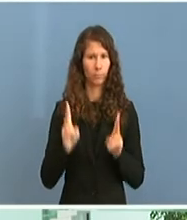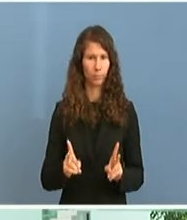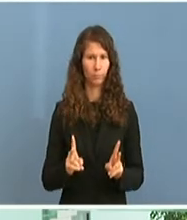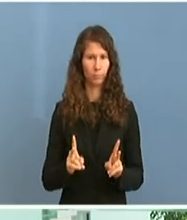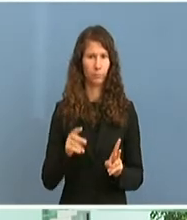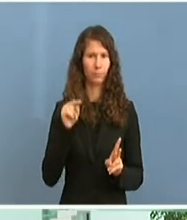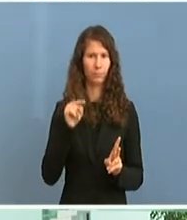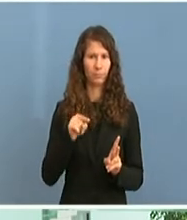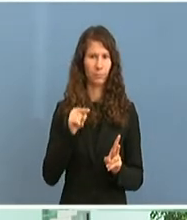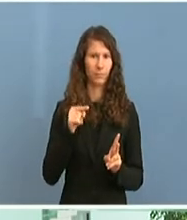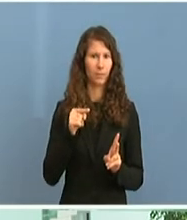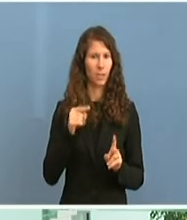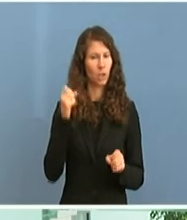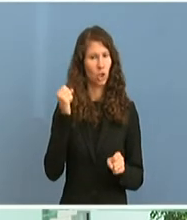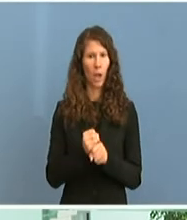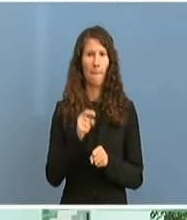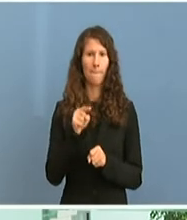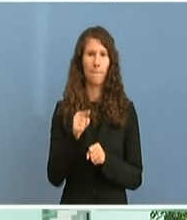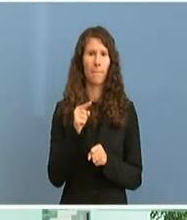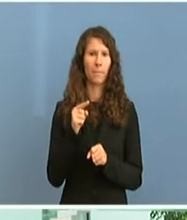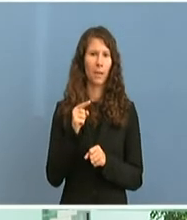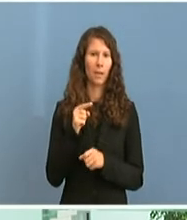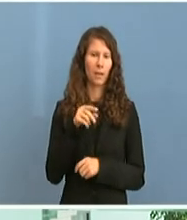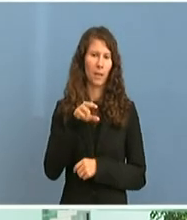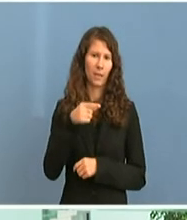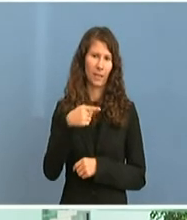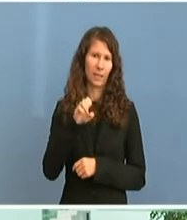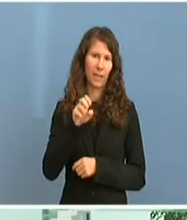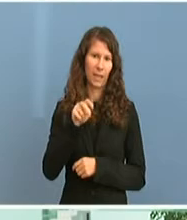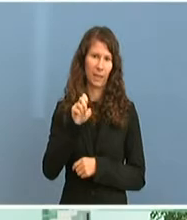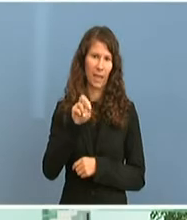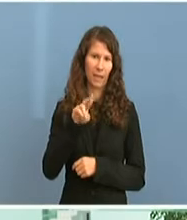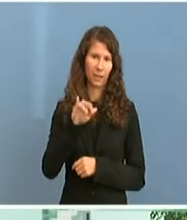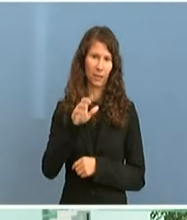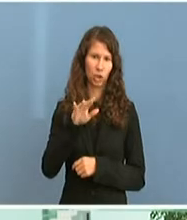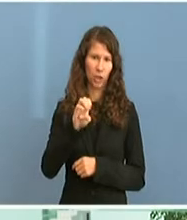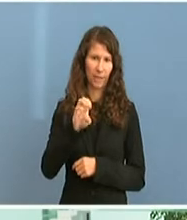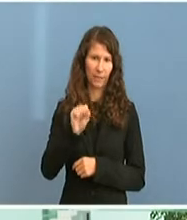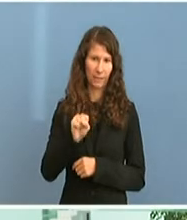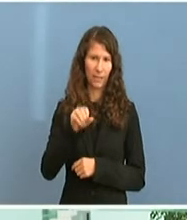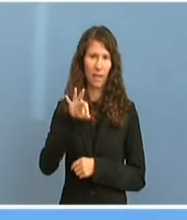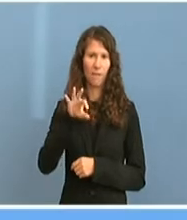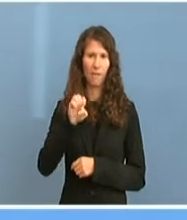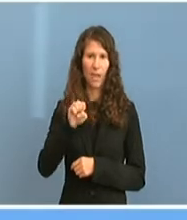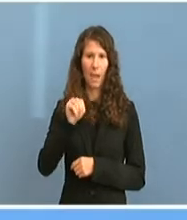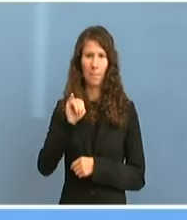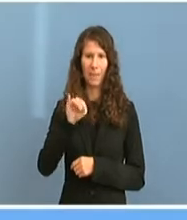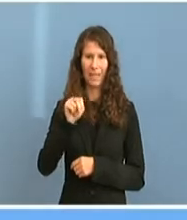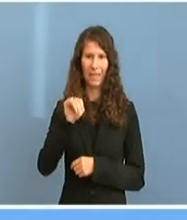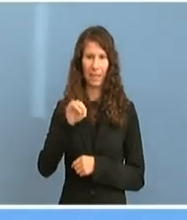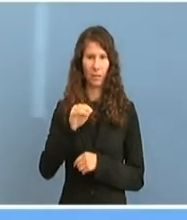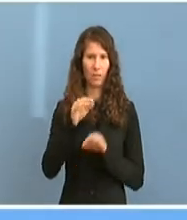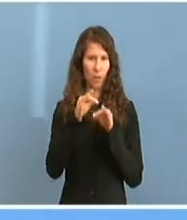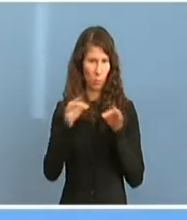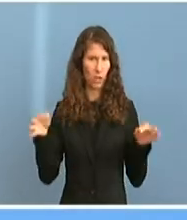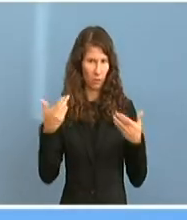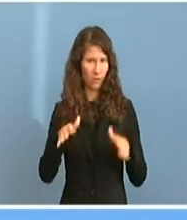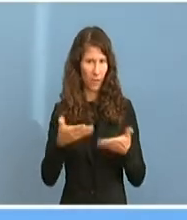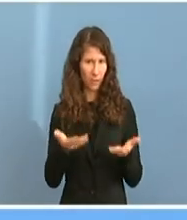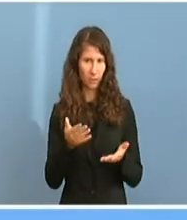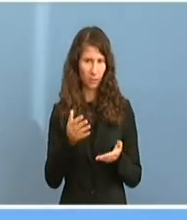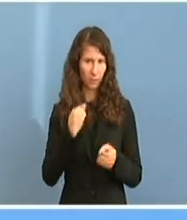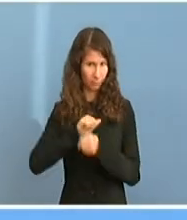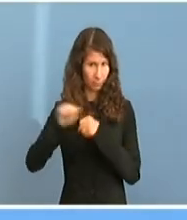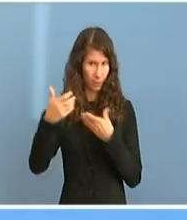Femininum formuliert war? Und wenn ja, mit welcher Begründung? Ja, es ist zutreffend. Ich kann bestätigen, dass